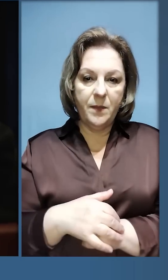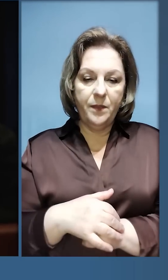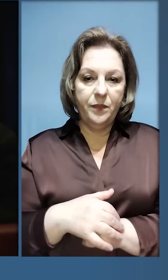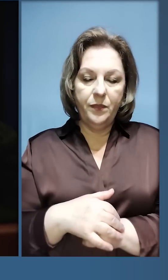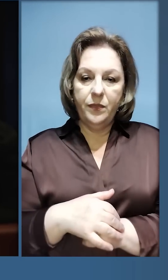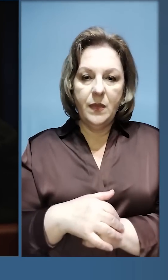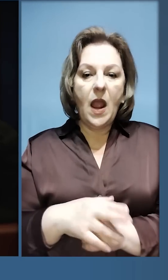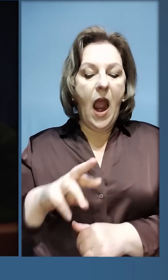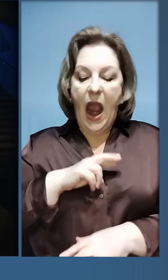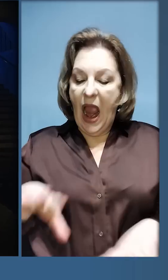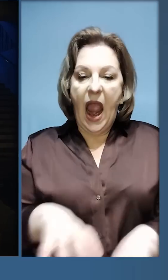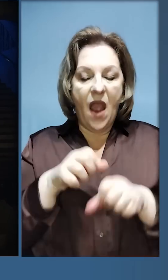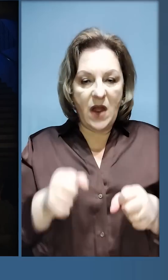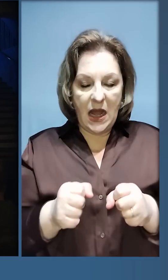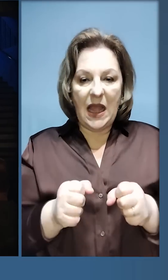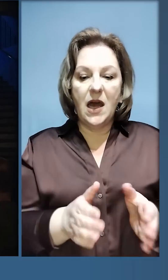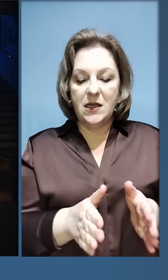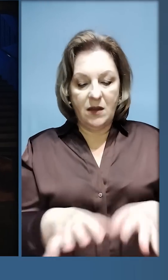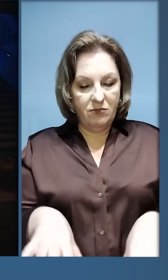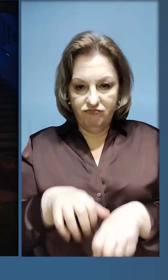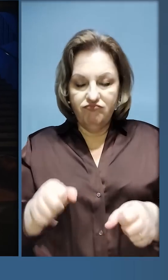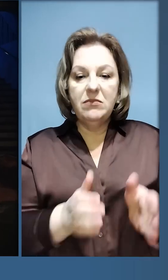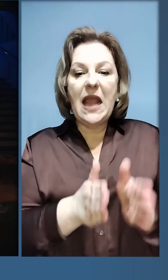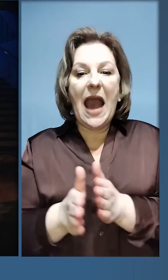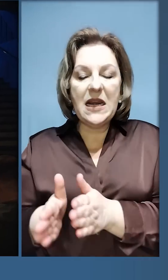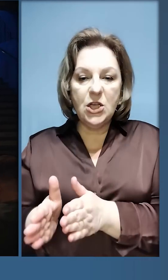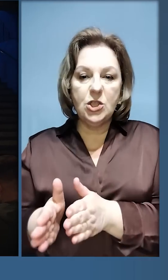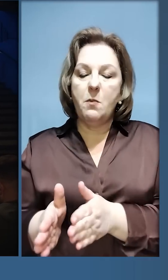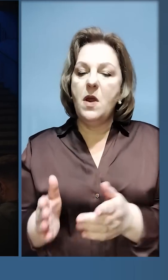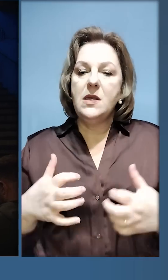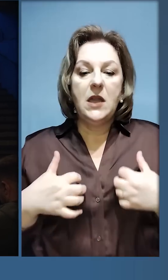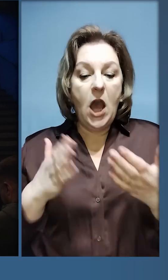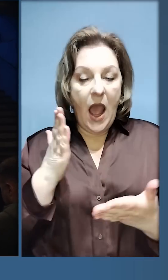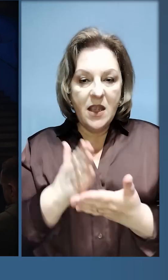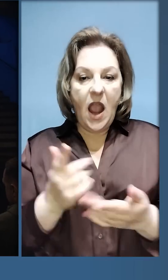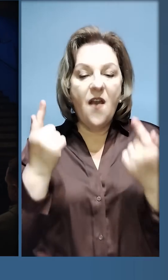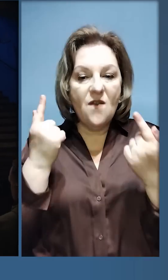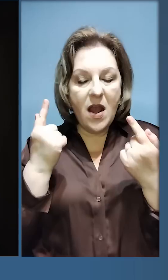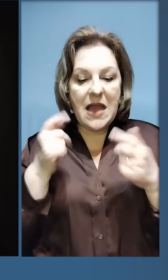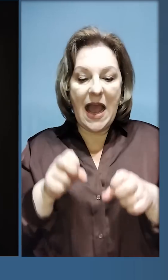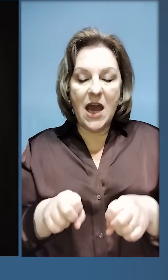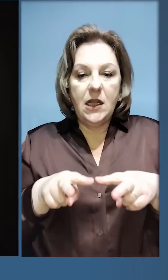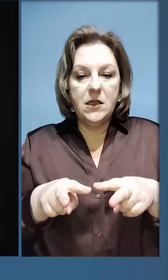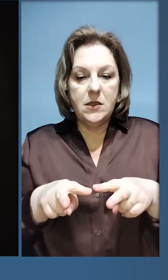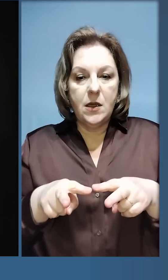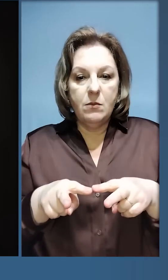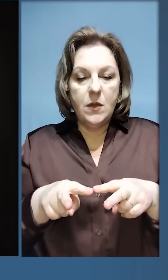буде. Авторитарний режим, він страшний, бо є великий ризик. Тому